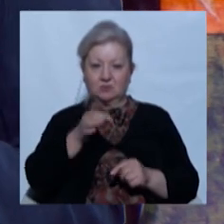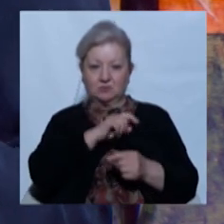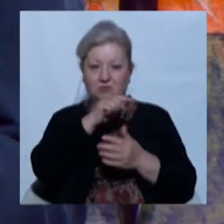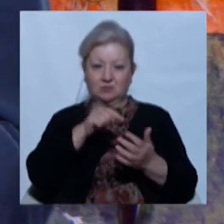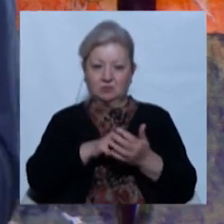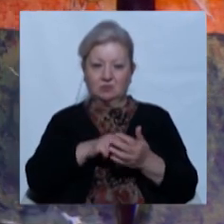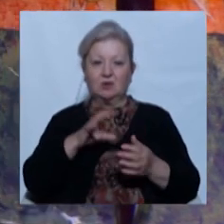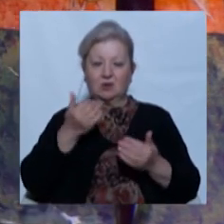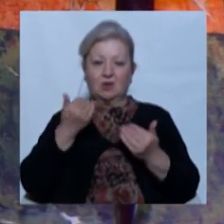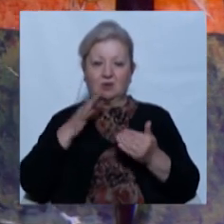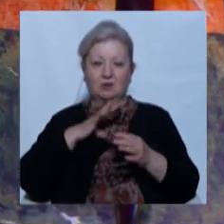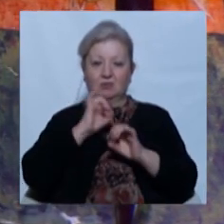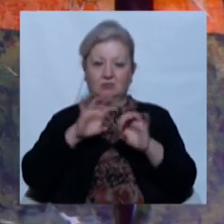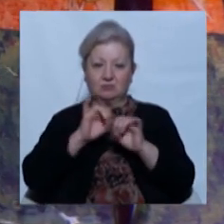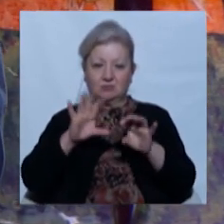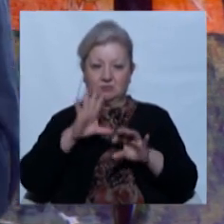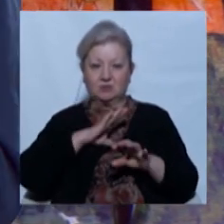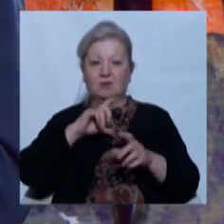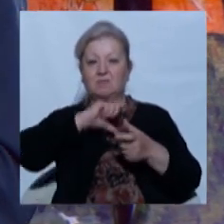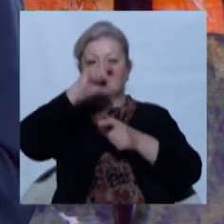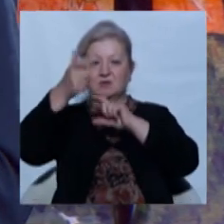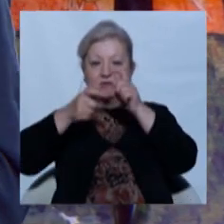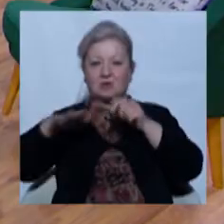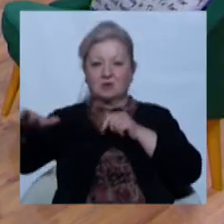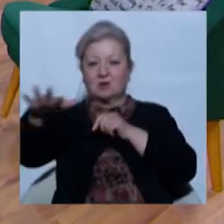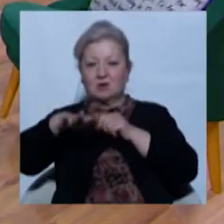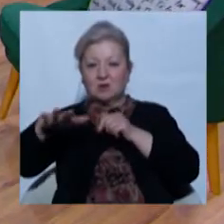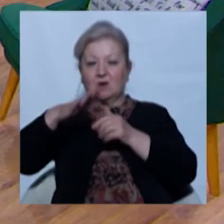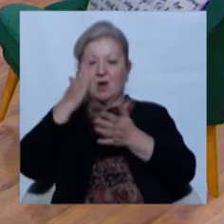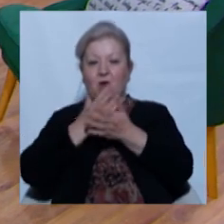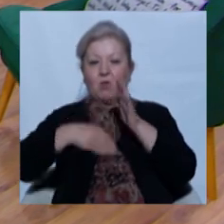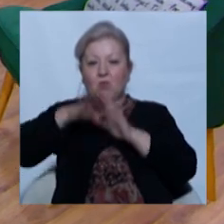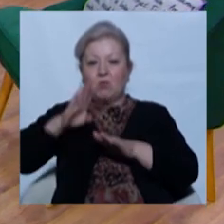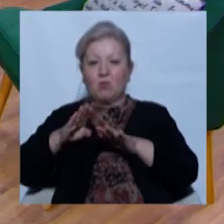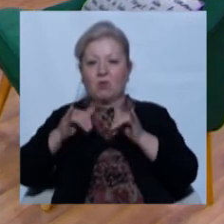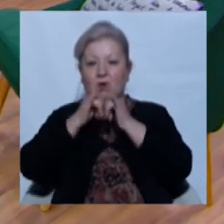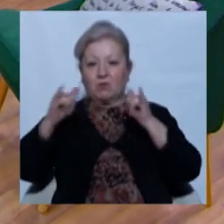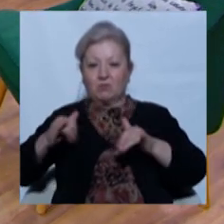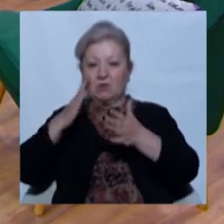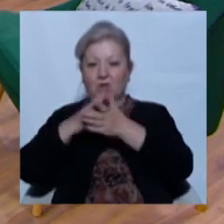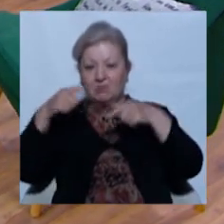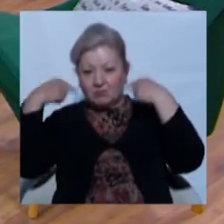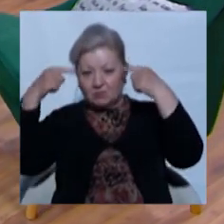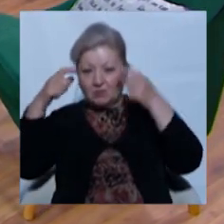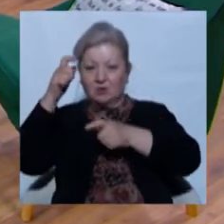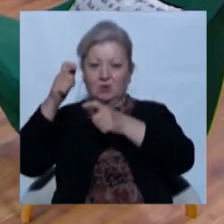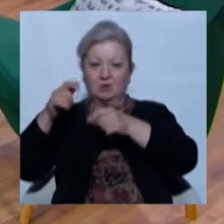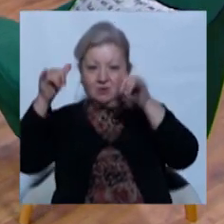ჩვენ ვისაუბრეთ, რომ მთიან რეგიონებში არის უფრო მეცხოველეობა გავრცელებული მეტად,